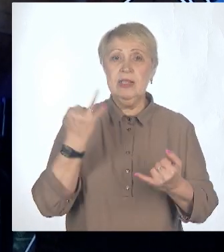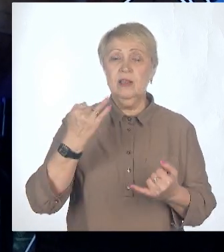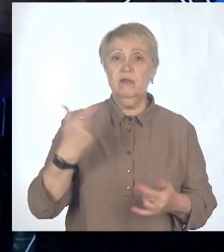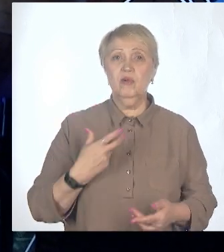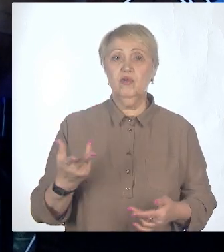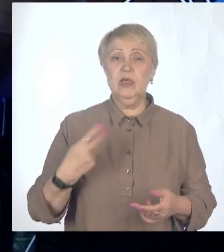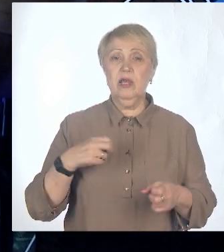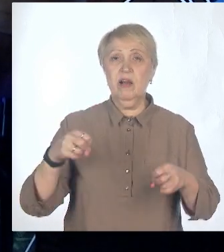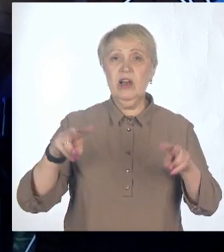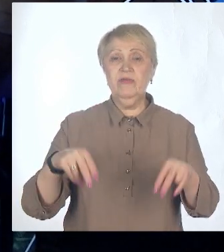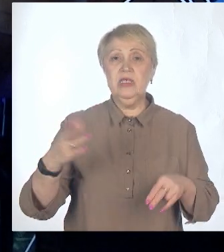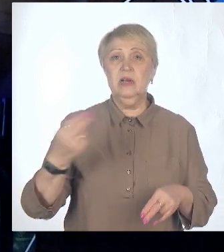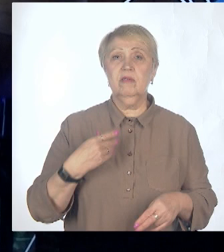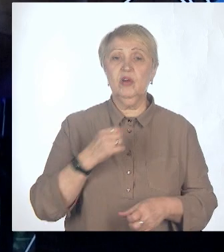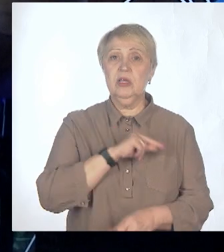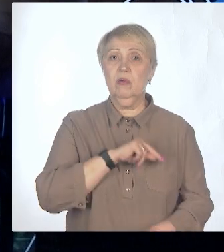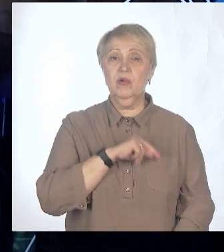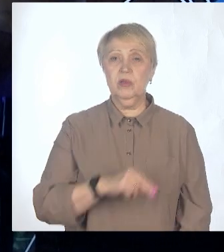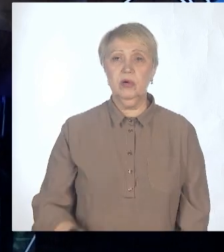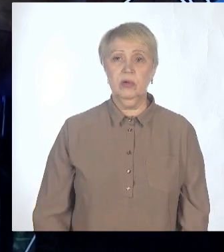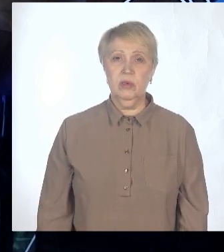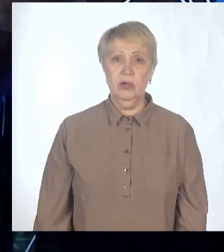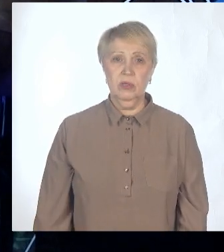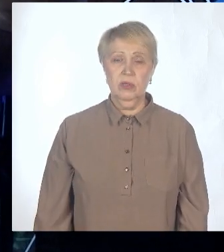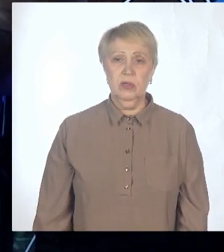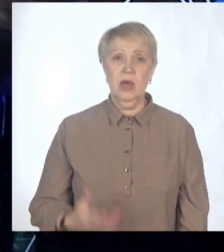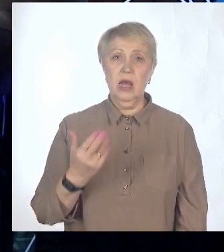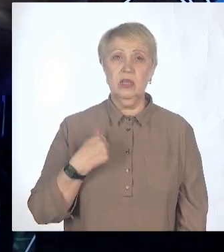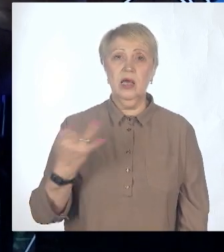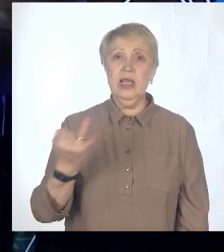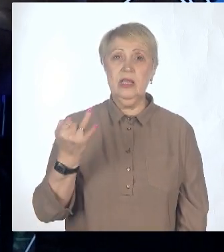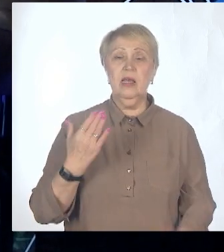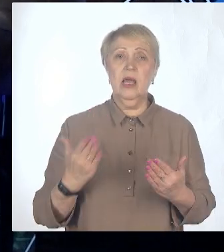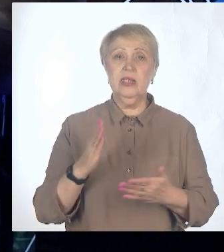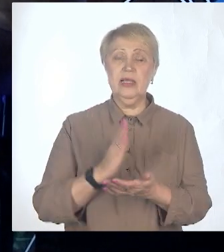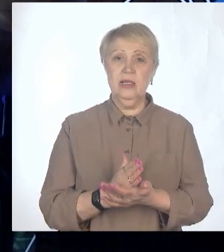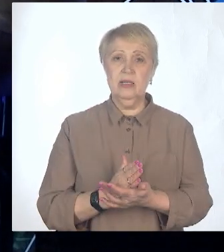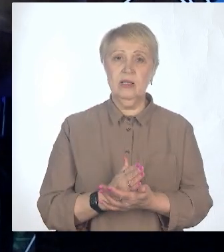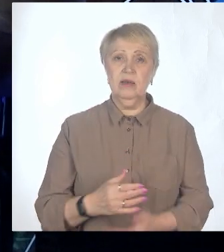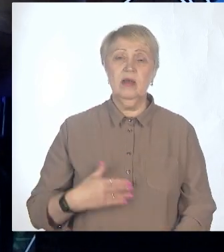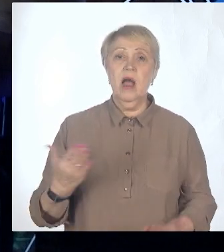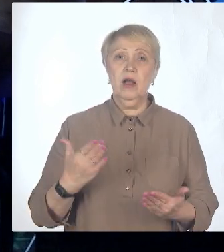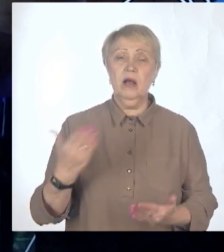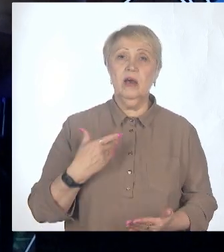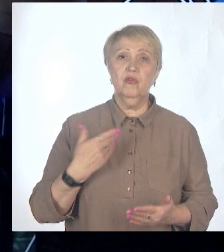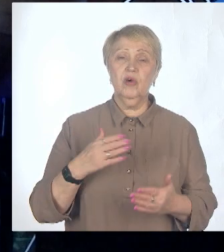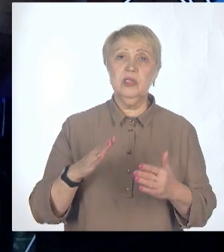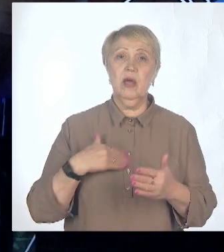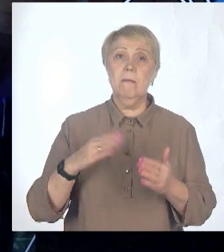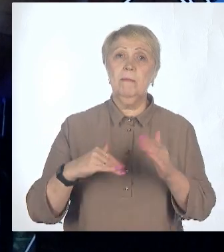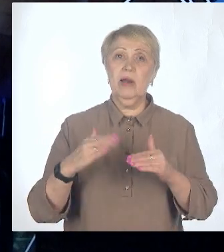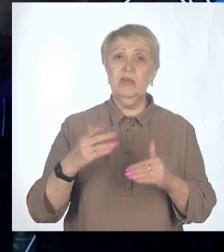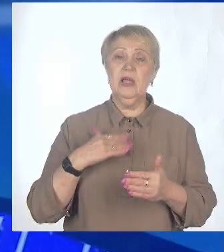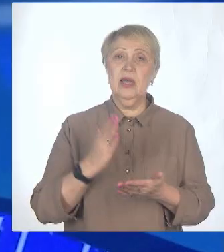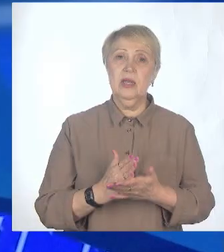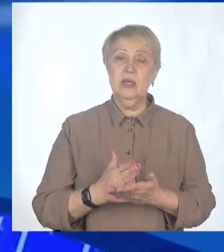такая мера. Посмотрим, как отработает. Угу. Ну да, действительно интересно, если есть какая-то вакансия, есть пустота, ее можно